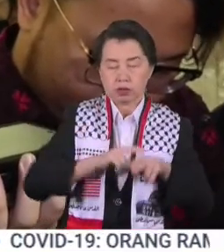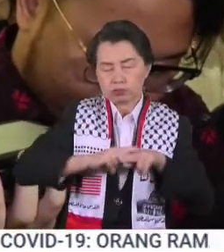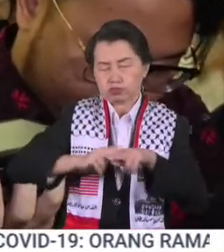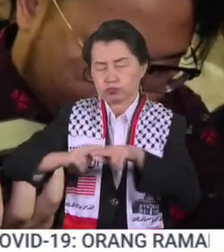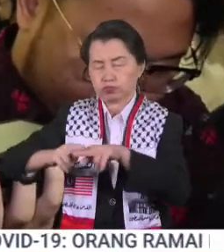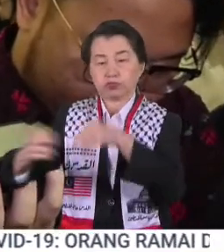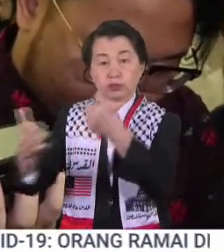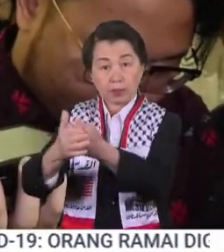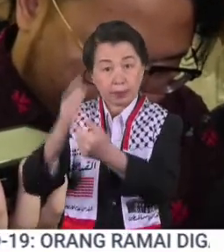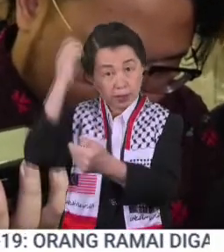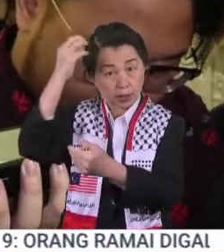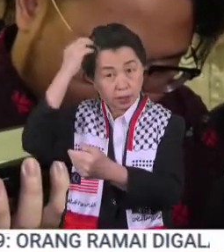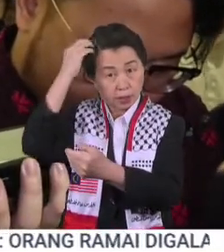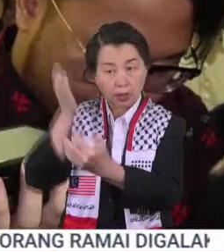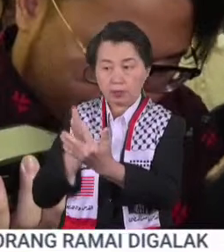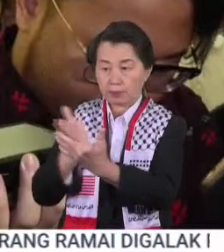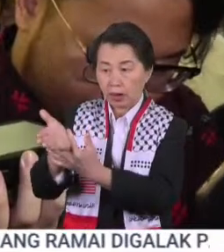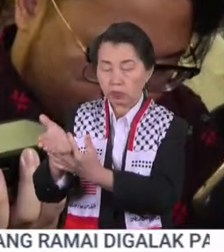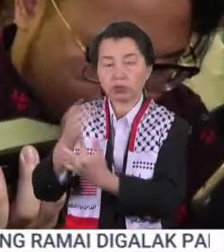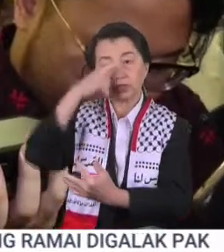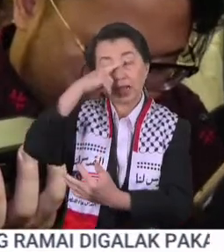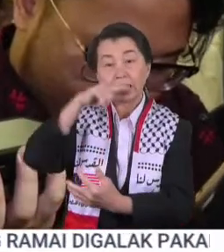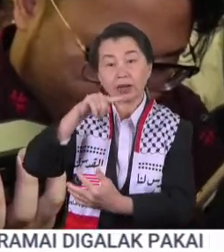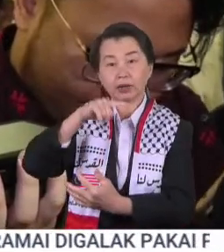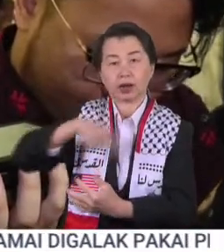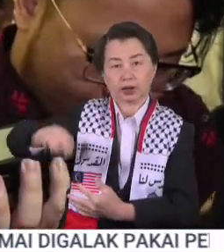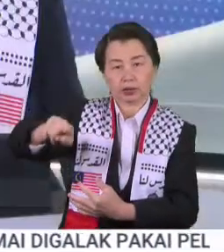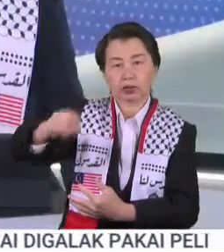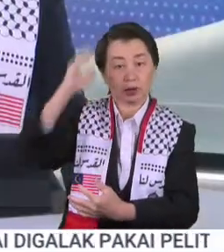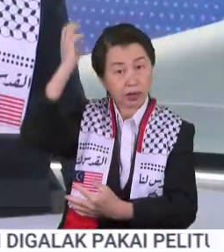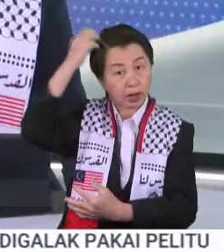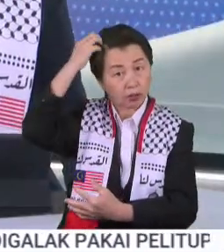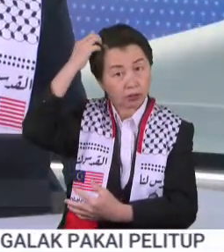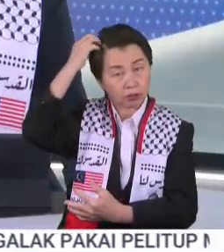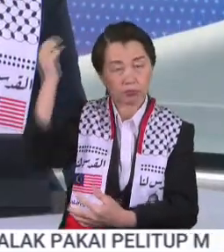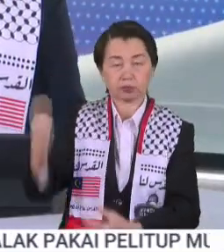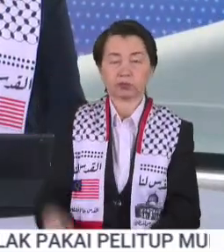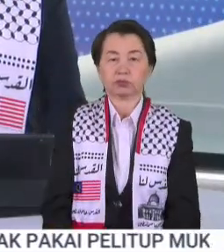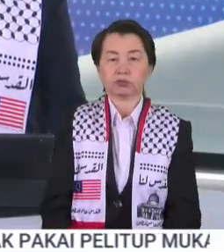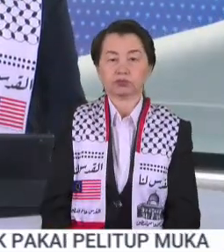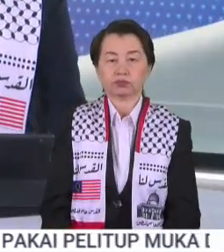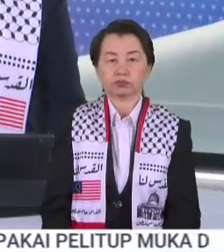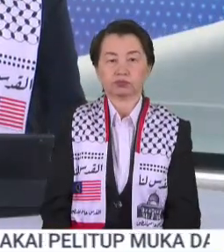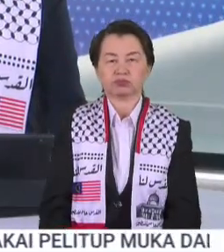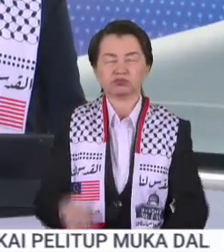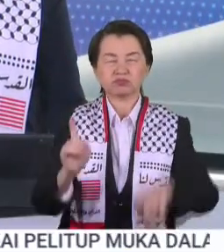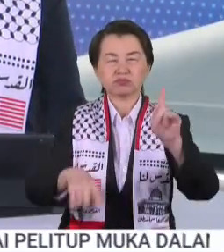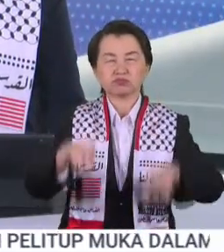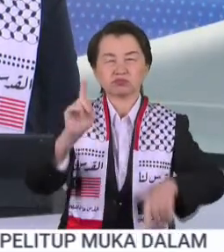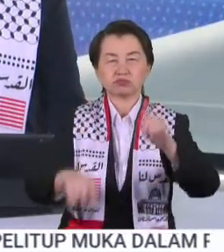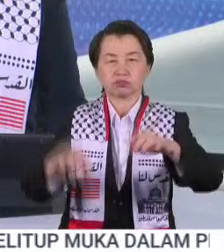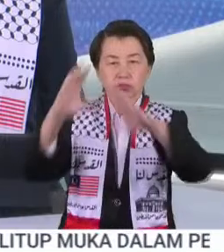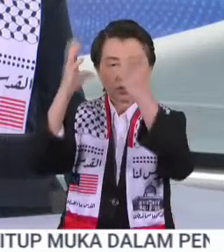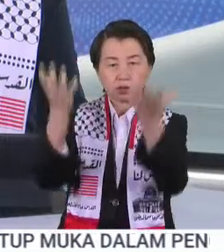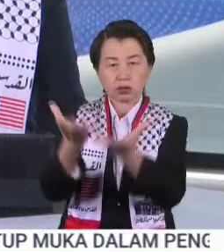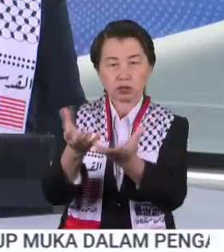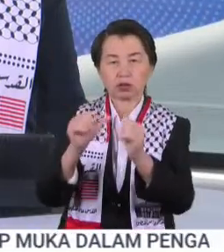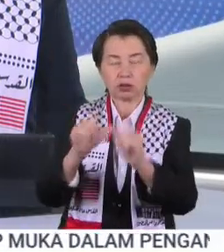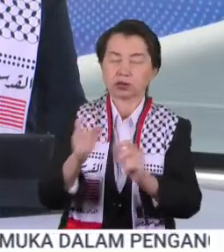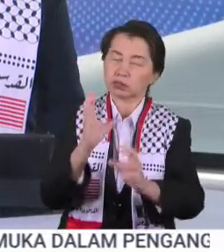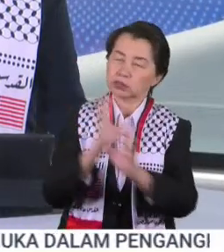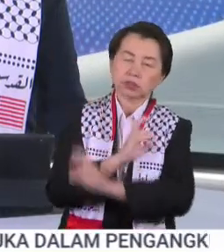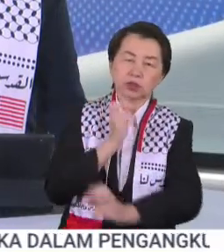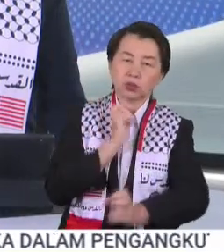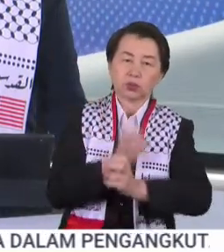Laos melalui Thailand. Ketidaktentuan global kekal menjadi